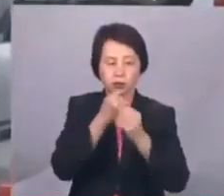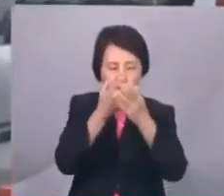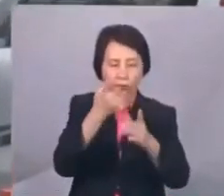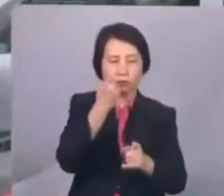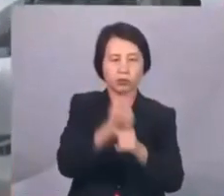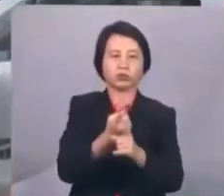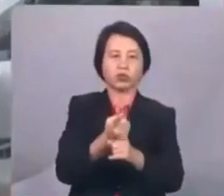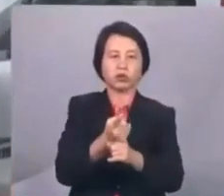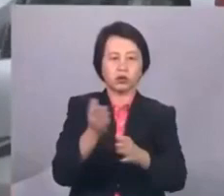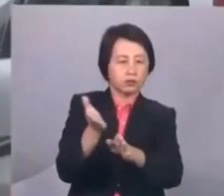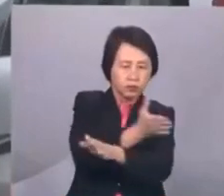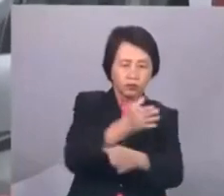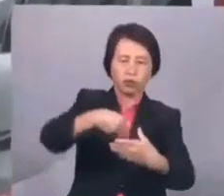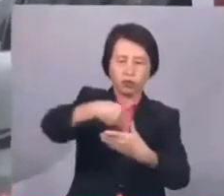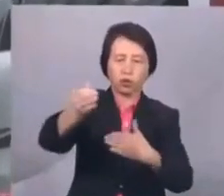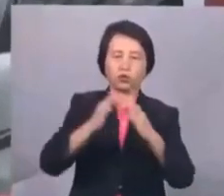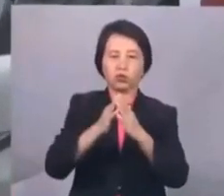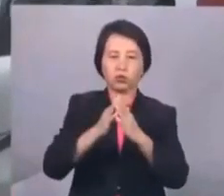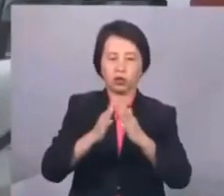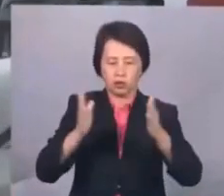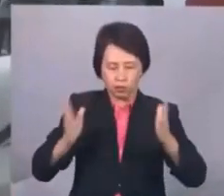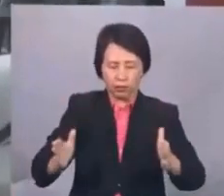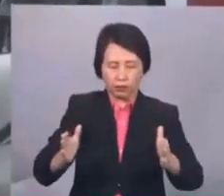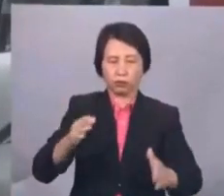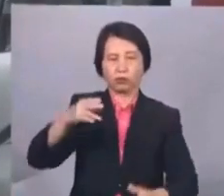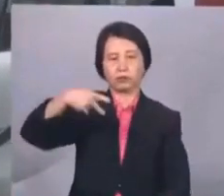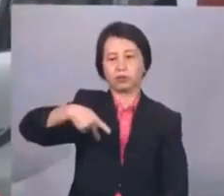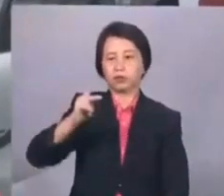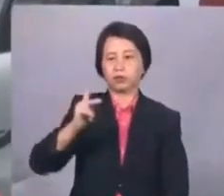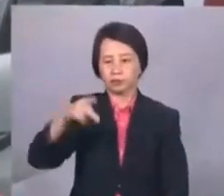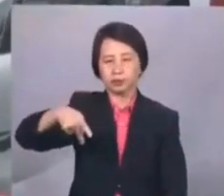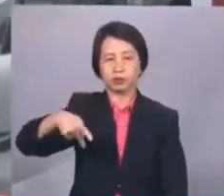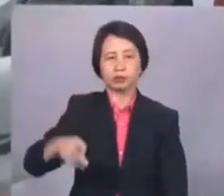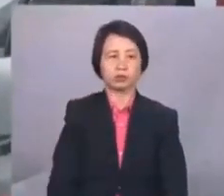sebelum bertindak keluar rumah dalam tempoh piketty